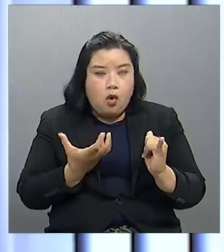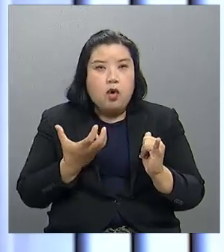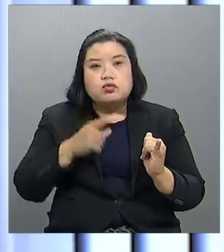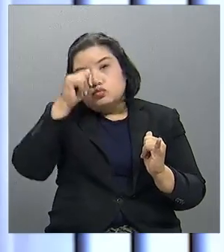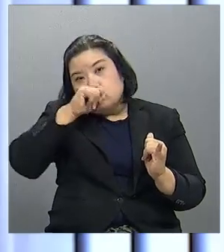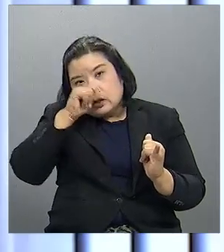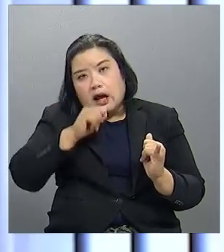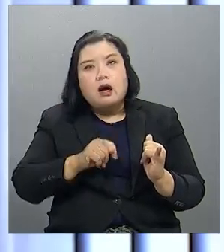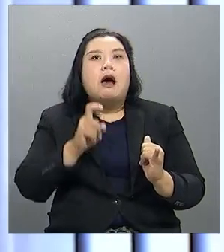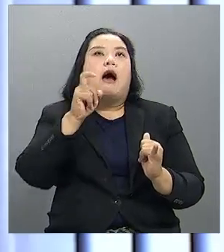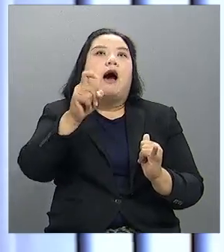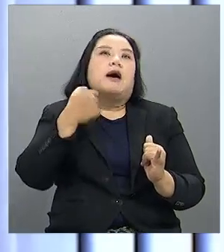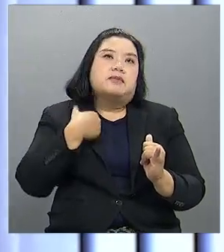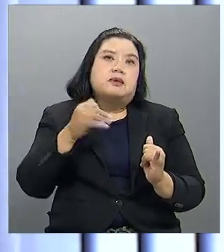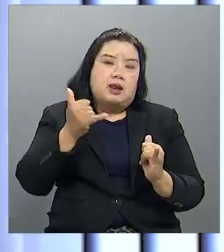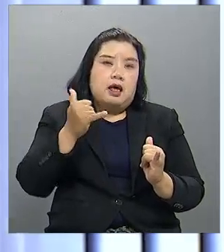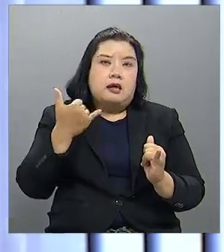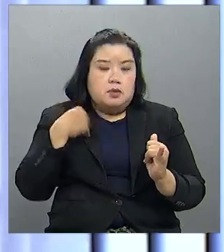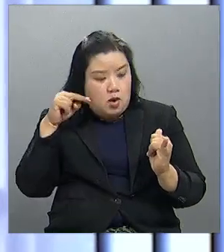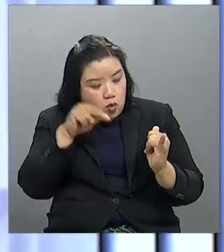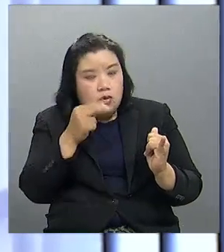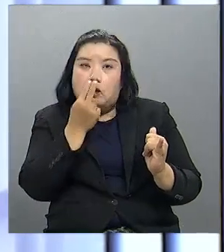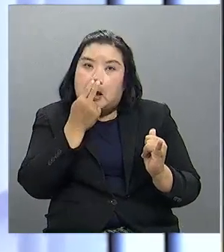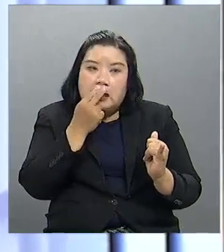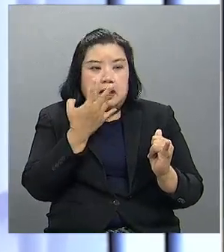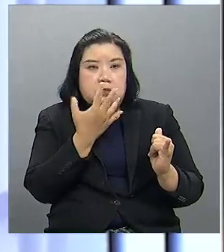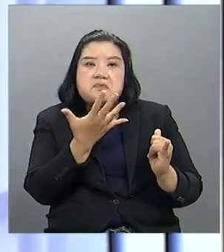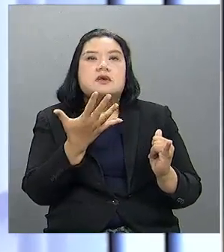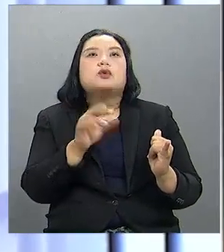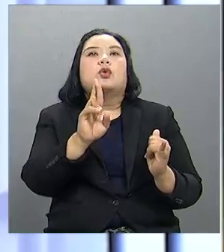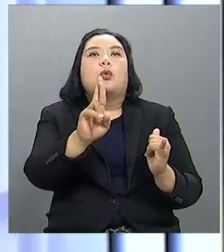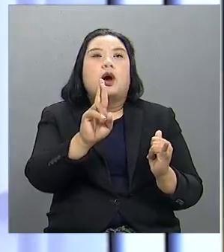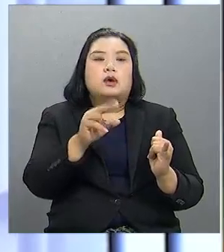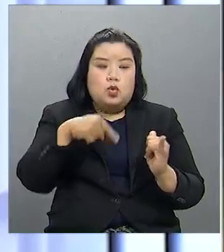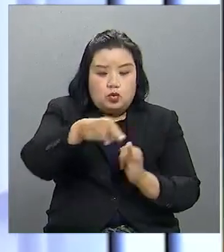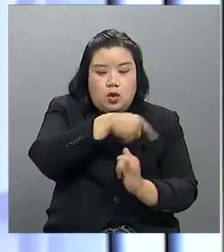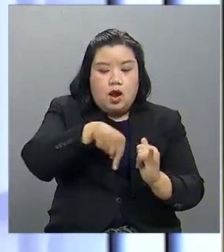าจจะไปปิดกั้นการหายใจของเด็กได้ดังนั้นก็อาจจะต้องดูสภาพแวดล้อมตรงที่เด็กนอนให้ดีหน่อยนะครับ